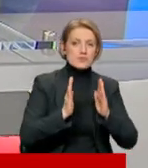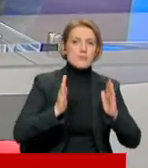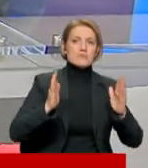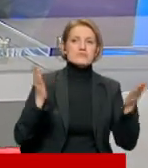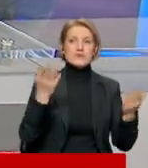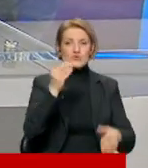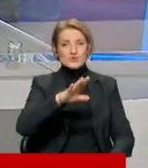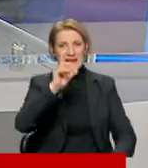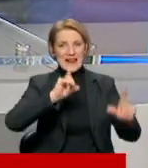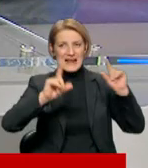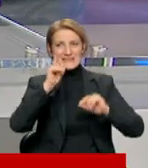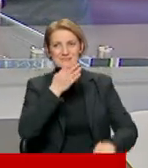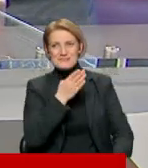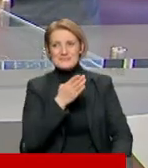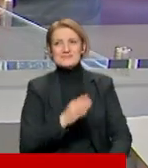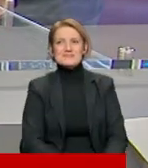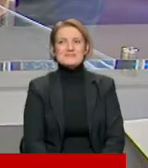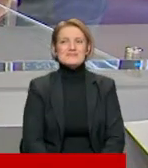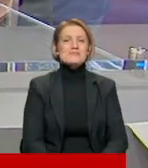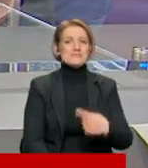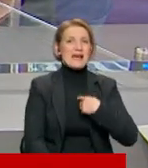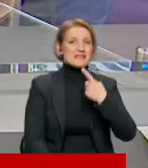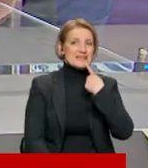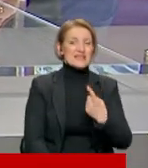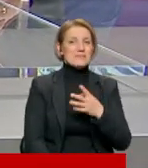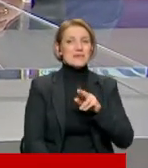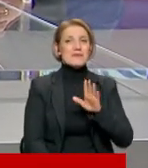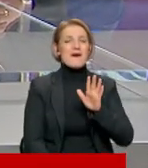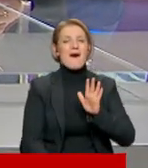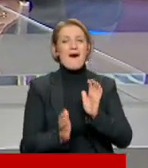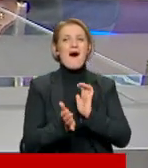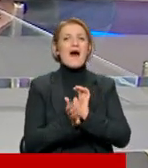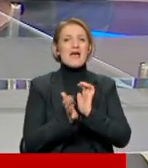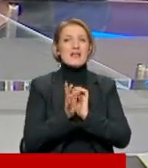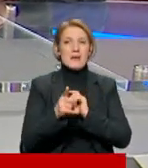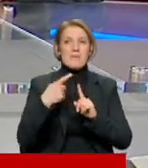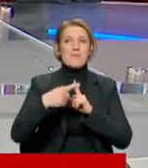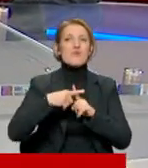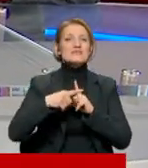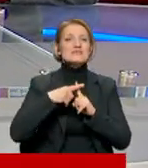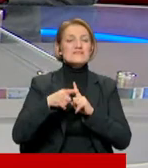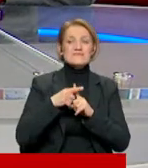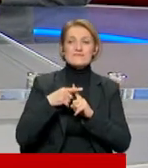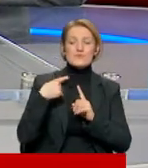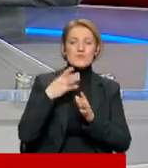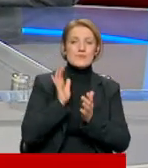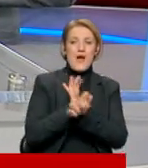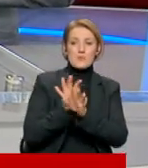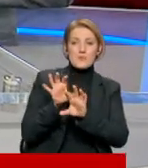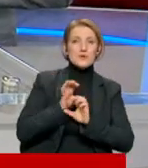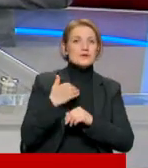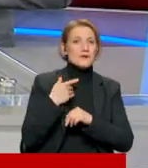küçük. Evet. çocukluğunuzdan beri öyle miydiniz peki? Ben dediğim gibi ailemden bu pozitif olma yönümü onlardan aldım. Annem